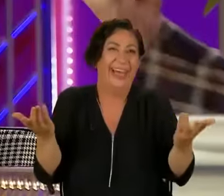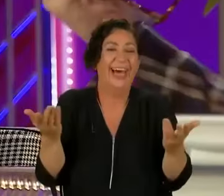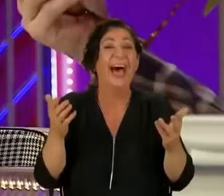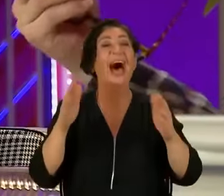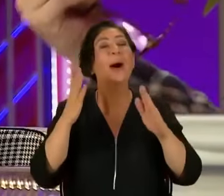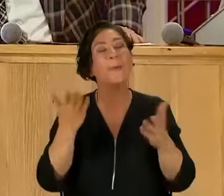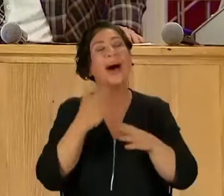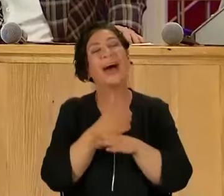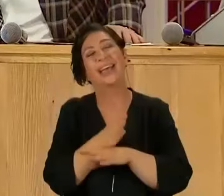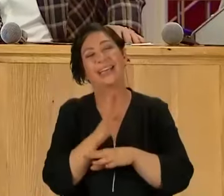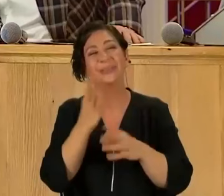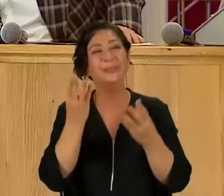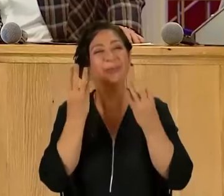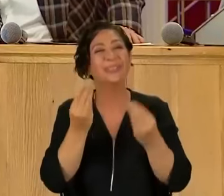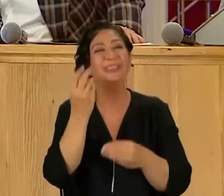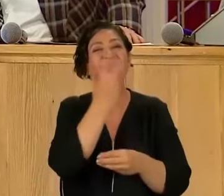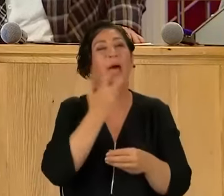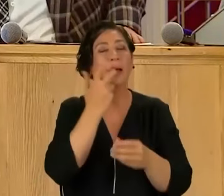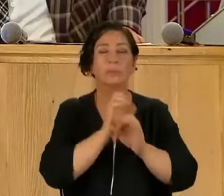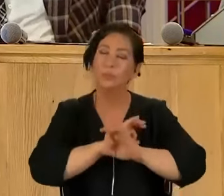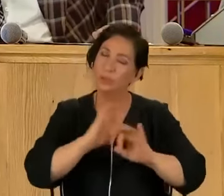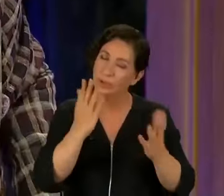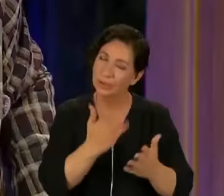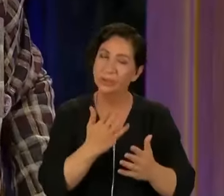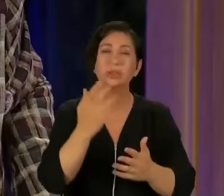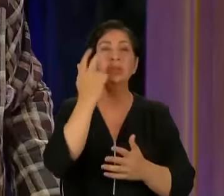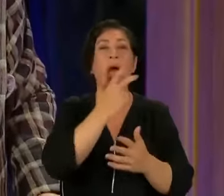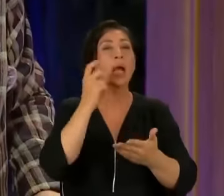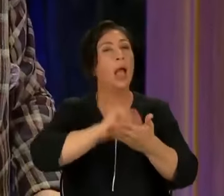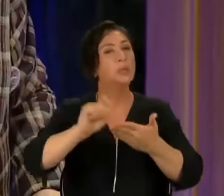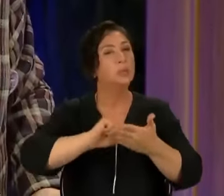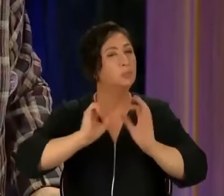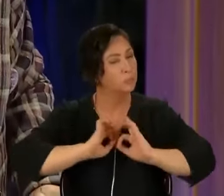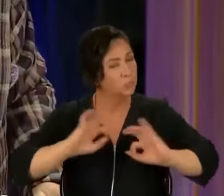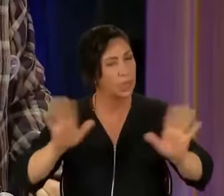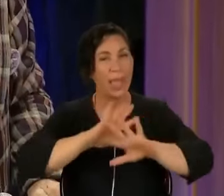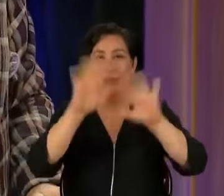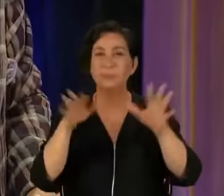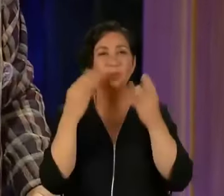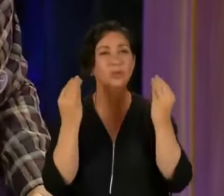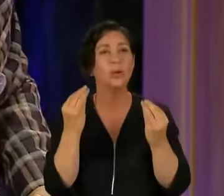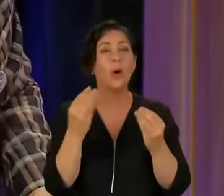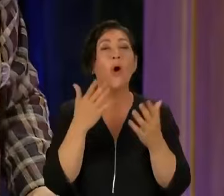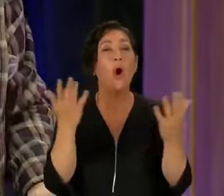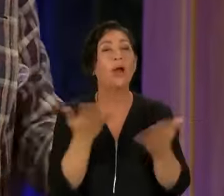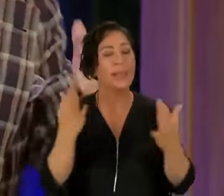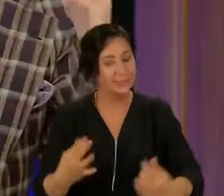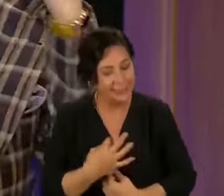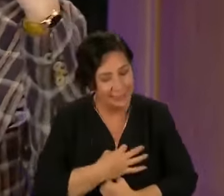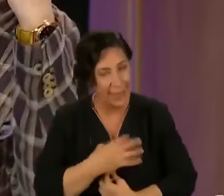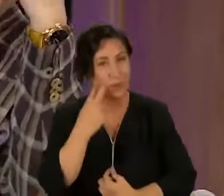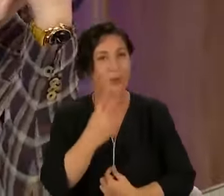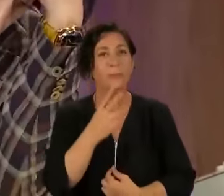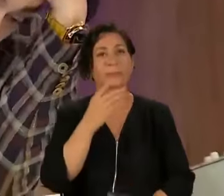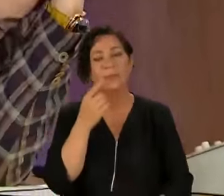Yani hakikaten çok iyi şarkı söylüyorsun. Çok iyi şarkılar yazıyorsun. Hepsi çok iyi. O kadar saygı duyuyoruz ki bir